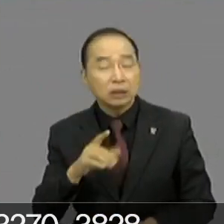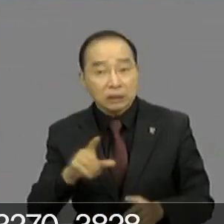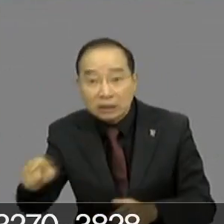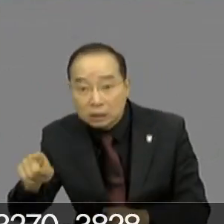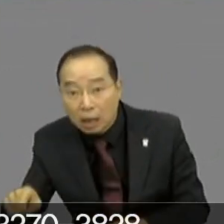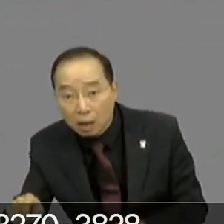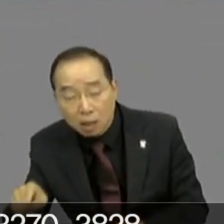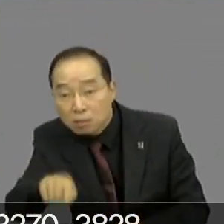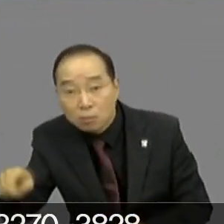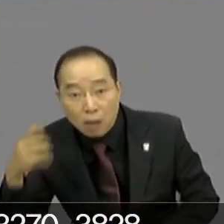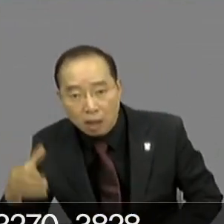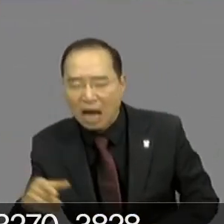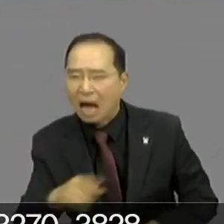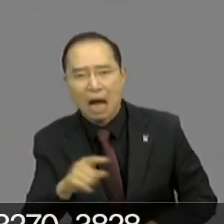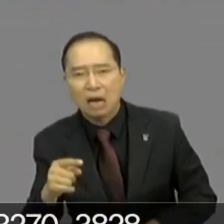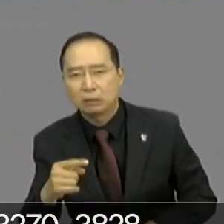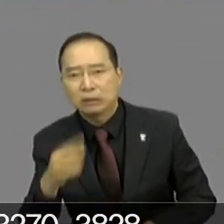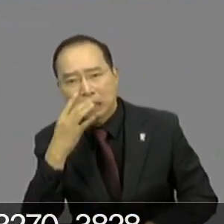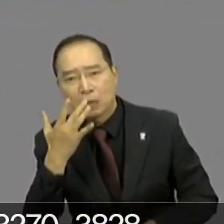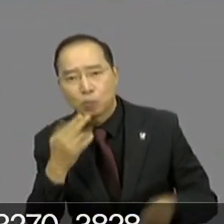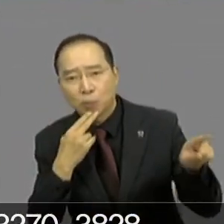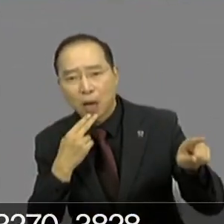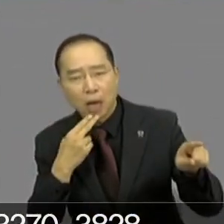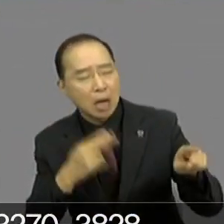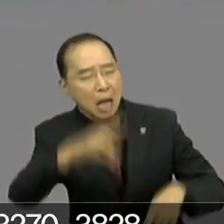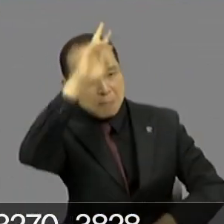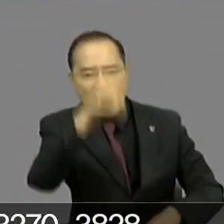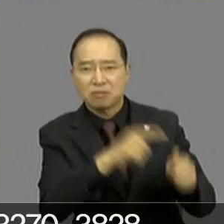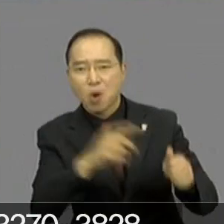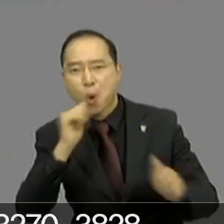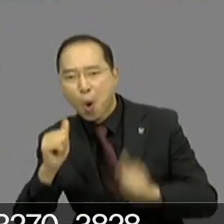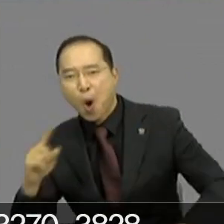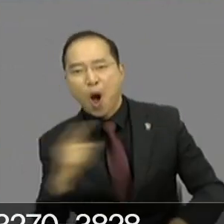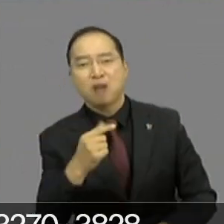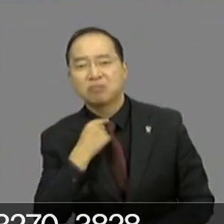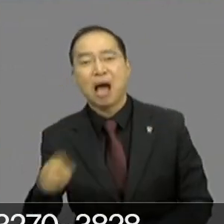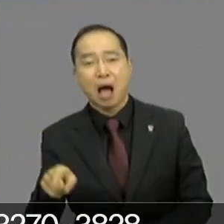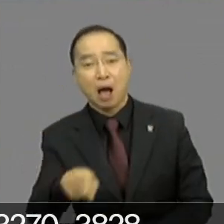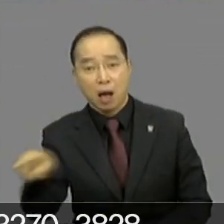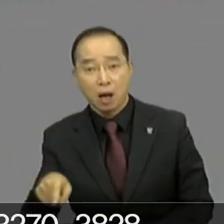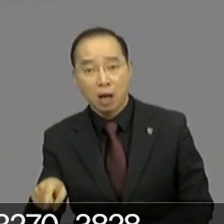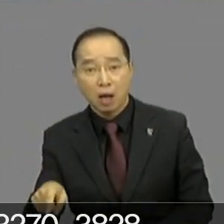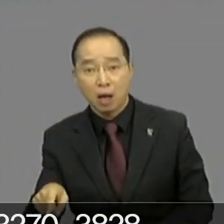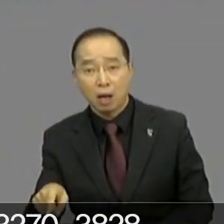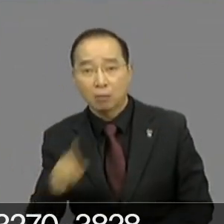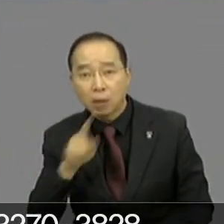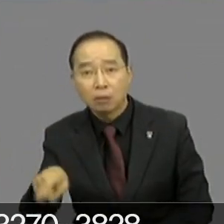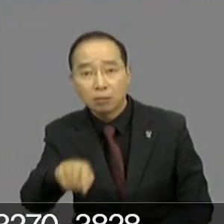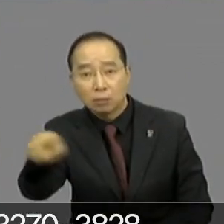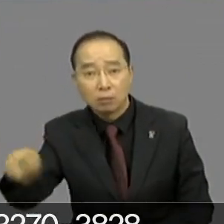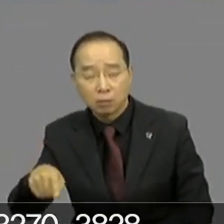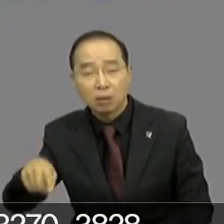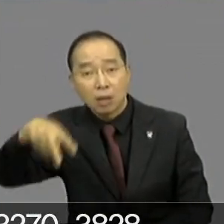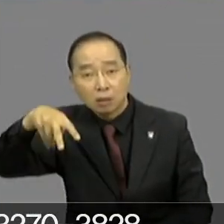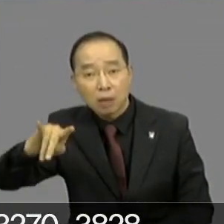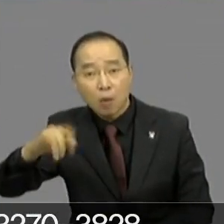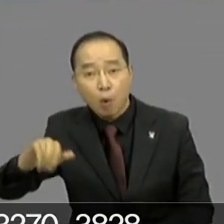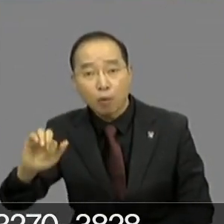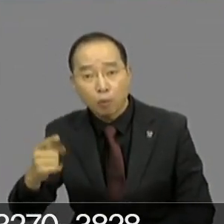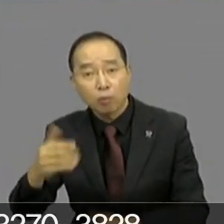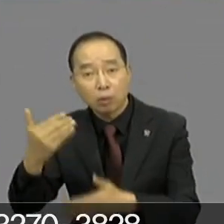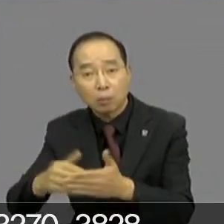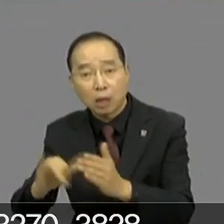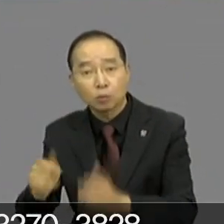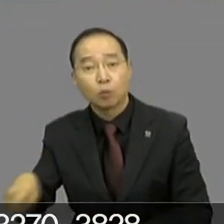그리고 그것은 솔직히 정치적인 설명이 그 자리에서 끝났어야 되는 사람이 여태까지 와 가지고 있는것도 도저히 이해가